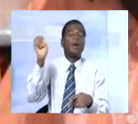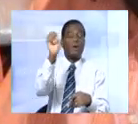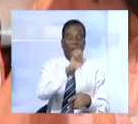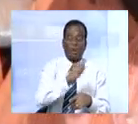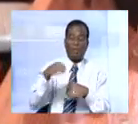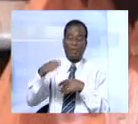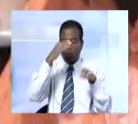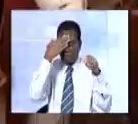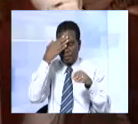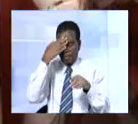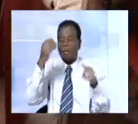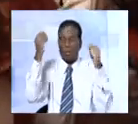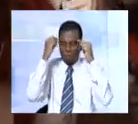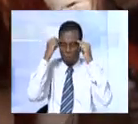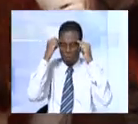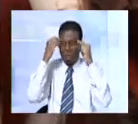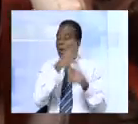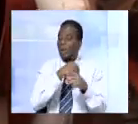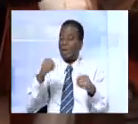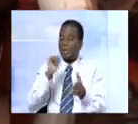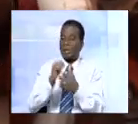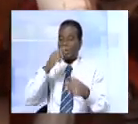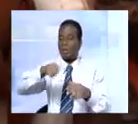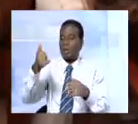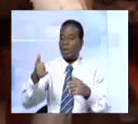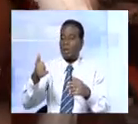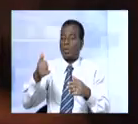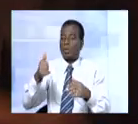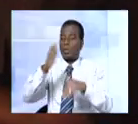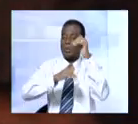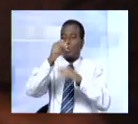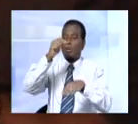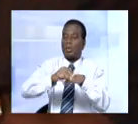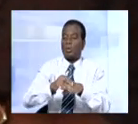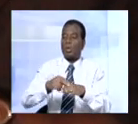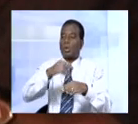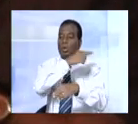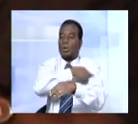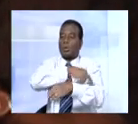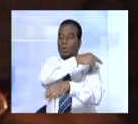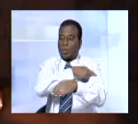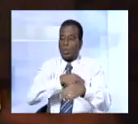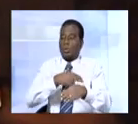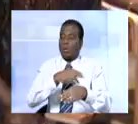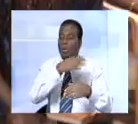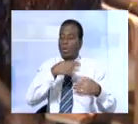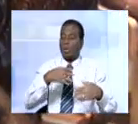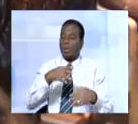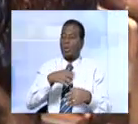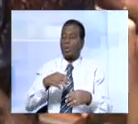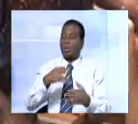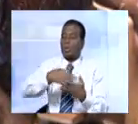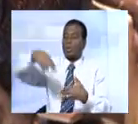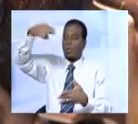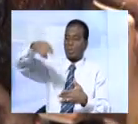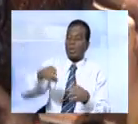ont fait savoir leurs préoccupations. Il s'agit entre autres de la construction de maternités, de centres de santé, la